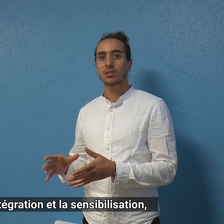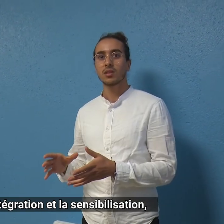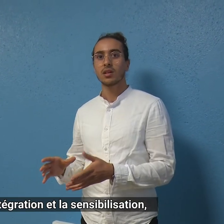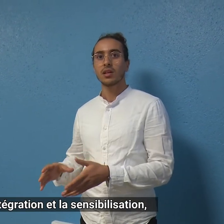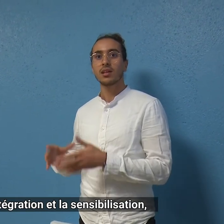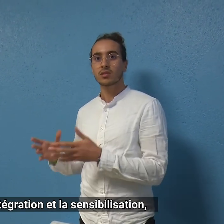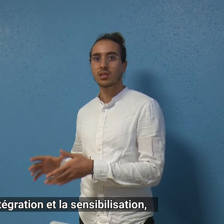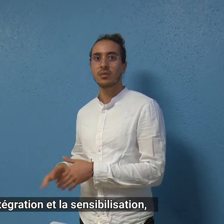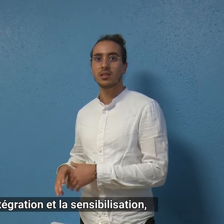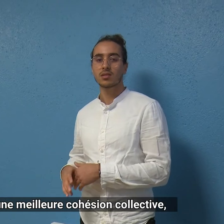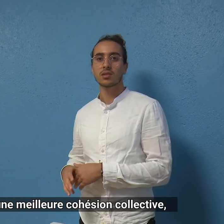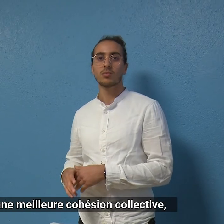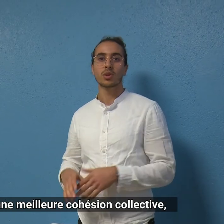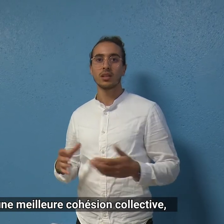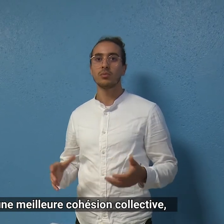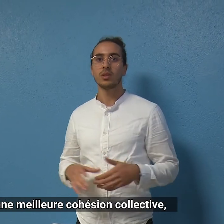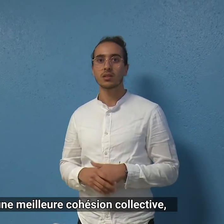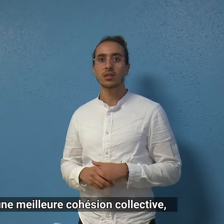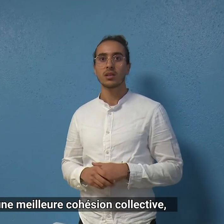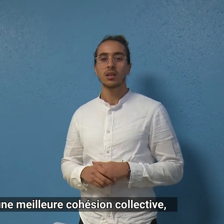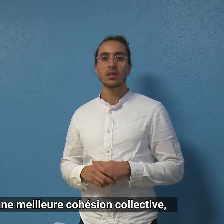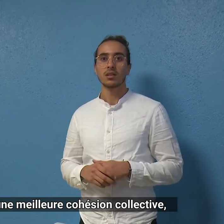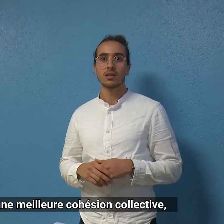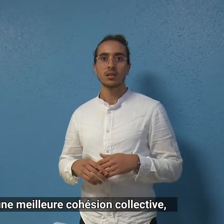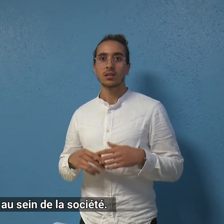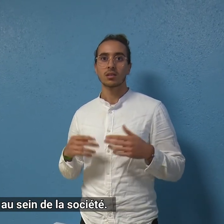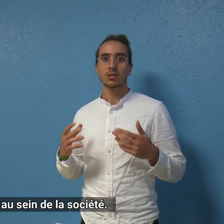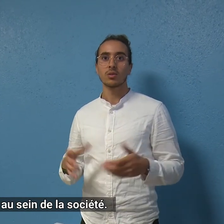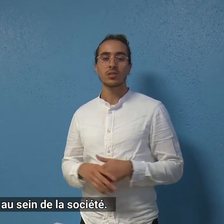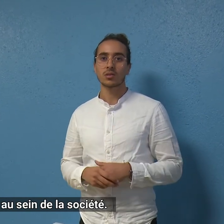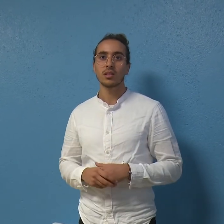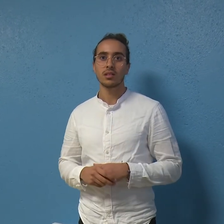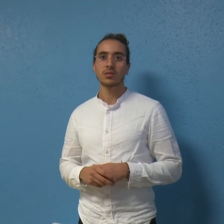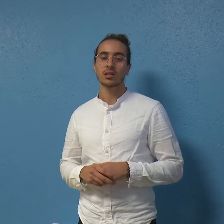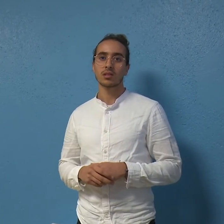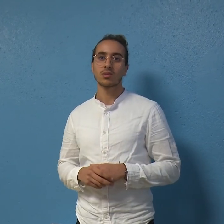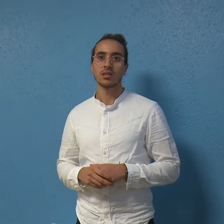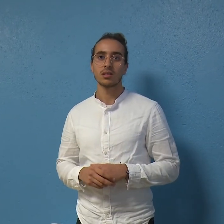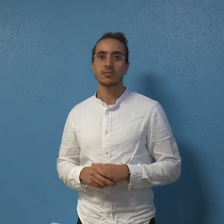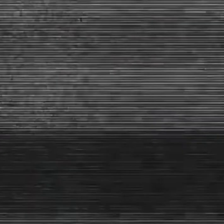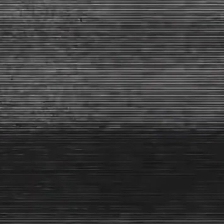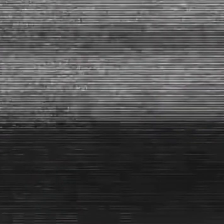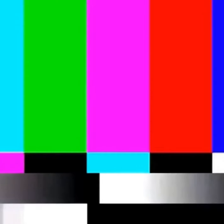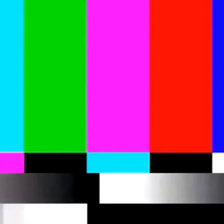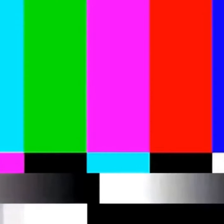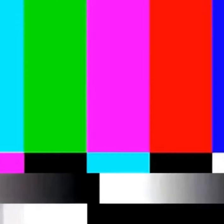'intégration et la sensibilisation pour créer une meilleure cohésion collective au sein de la société.